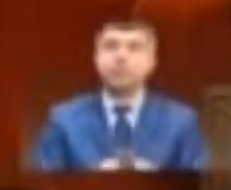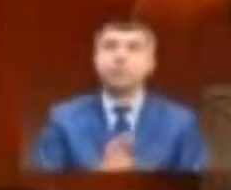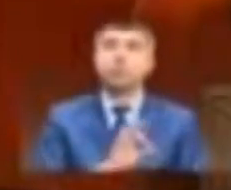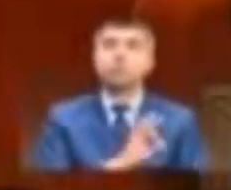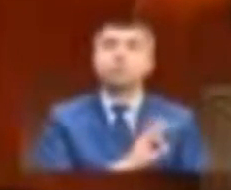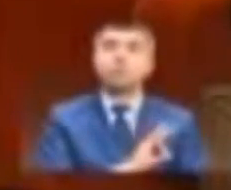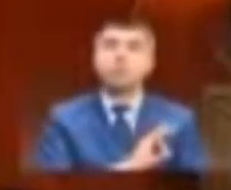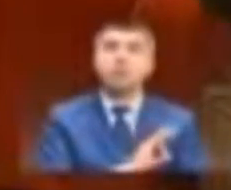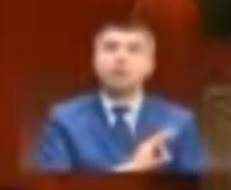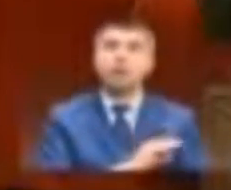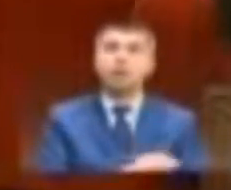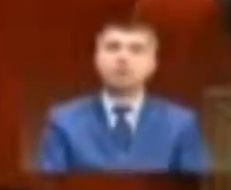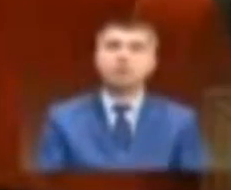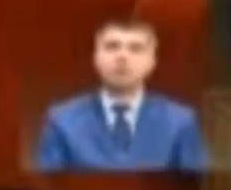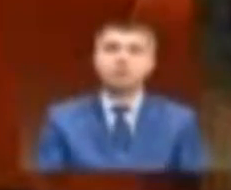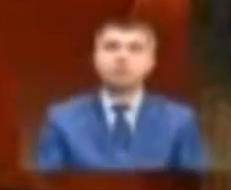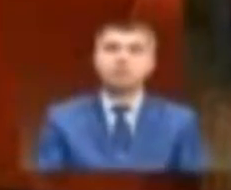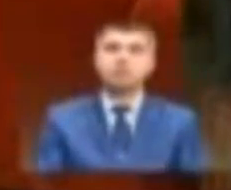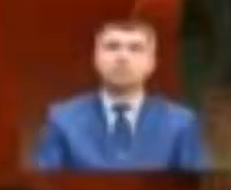الداخلية تشكل